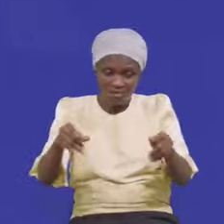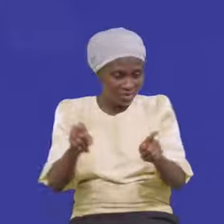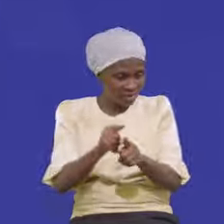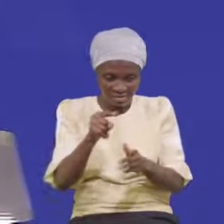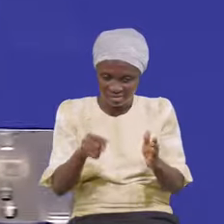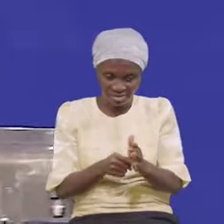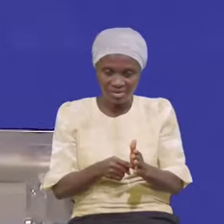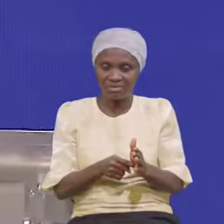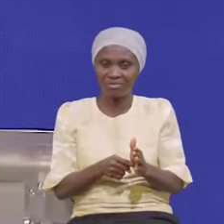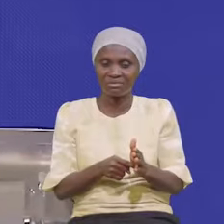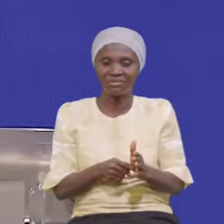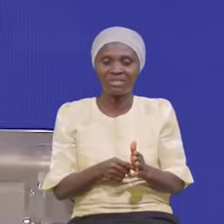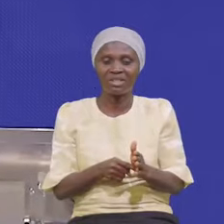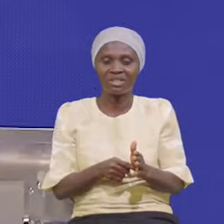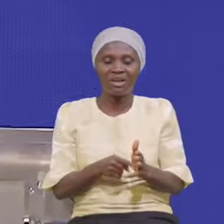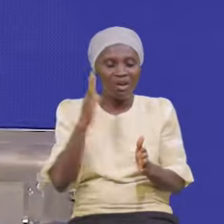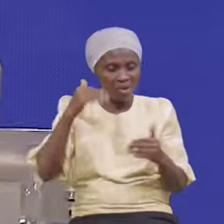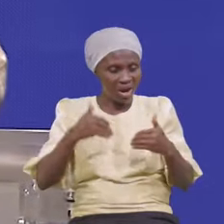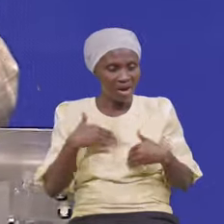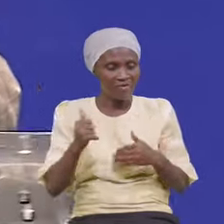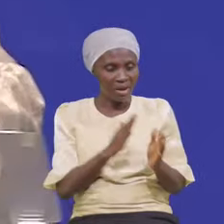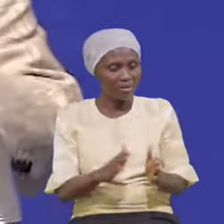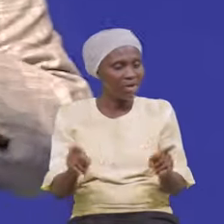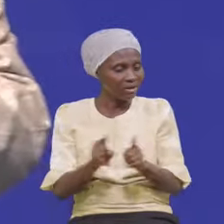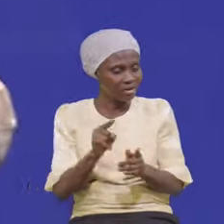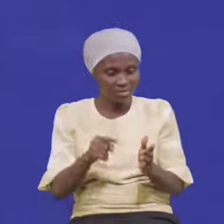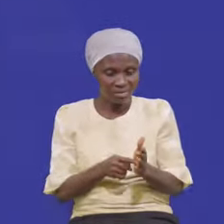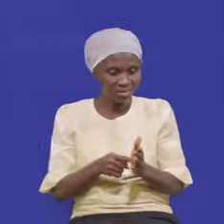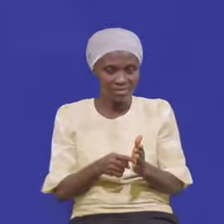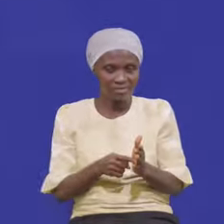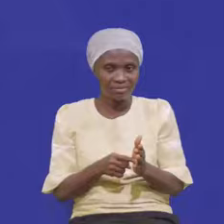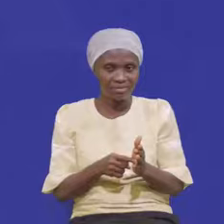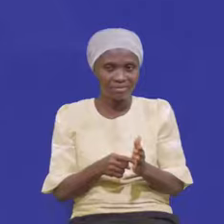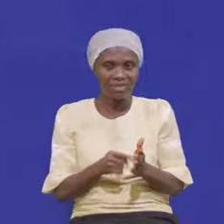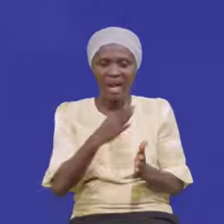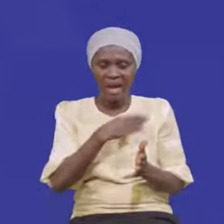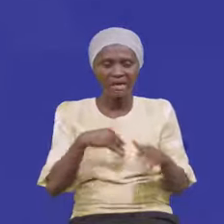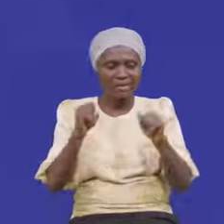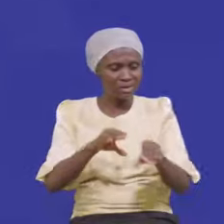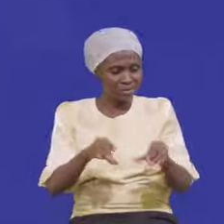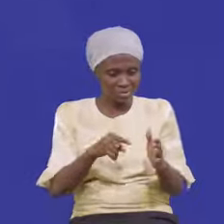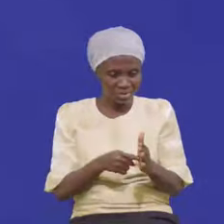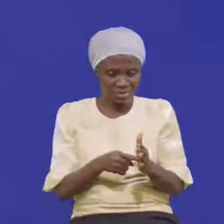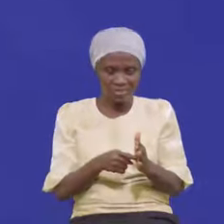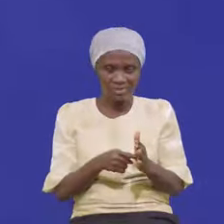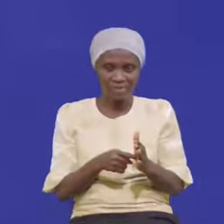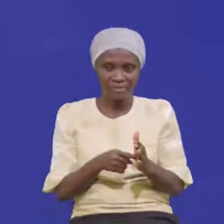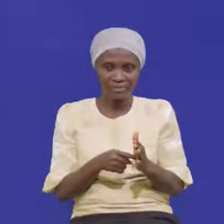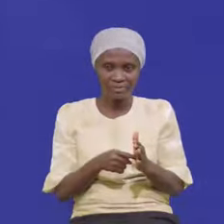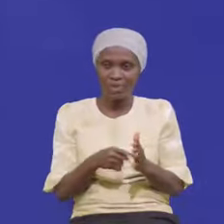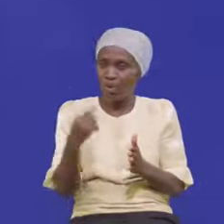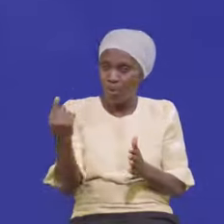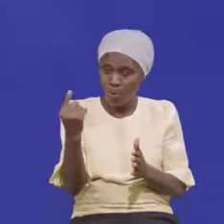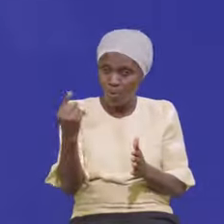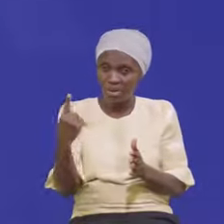వనరు ఉన్నది, could have a plan like this, ఇటువంటి ప్రణాళిక మనం కలిగి ఉన్నాం, and could do this, ఇది చేయగలిగితే, only